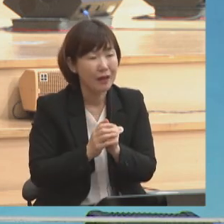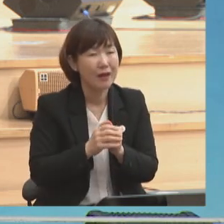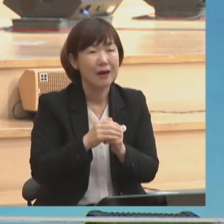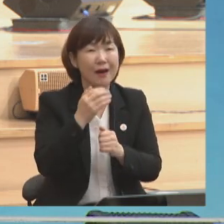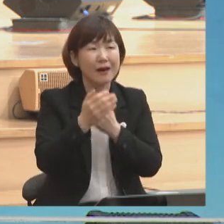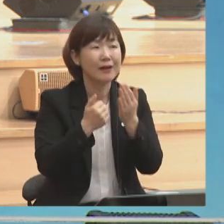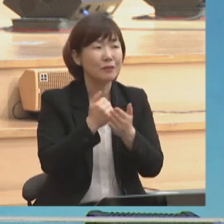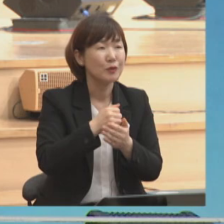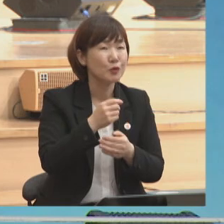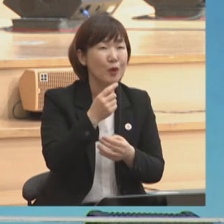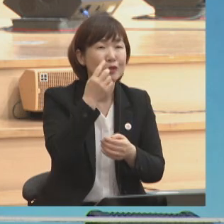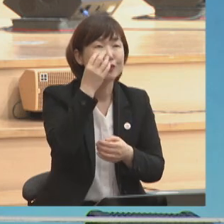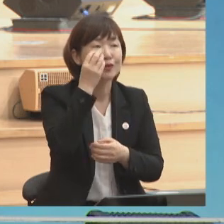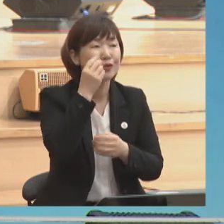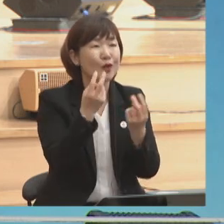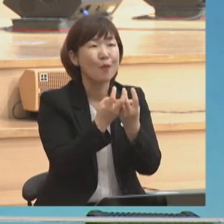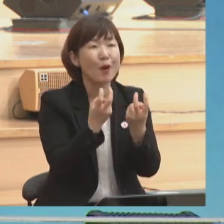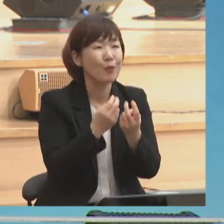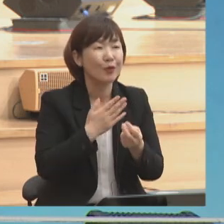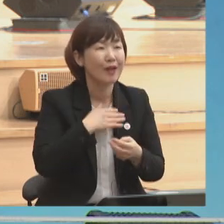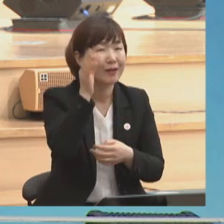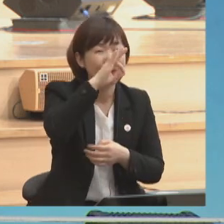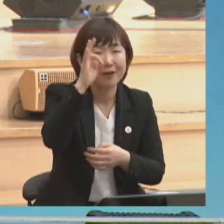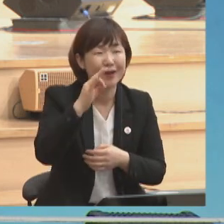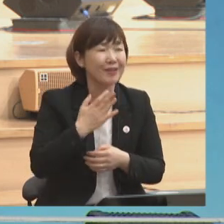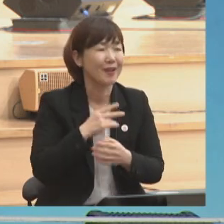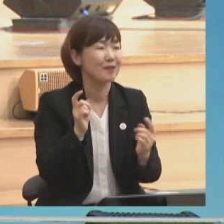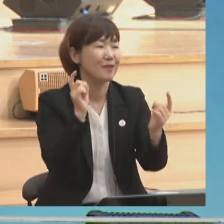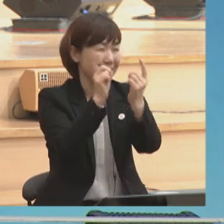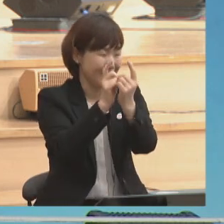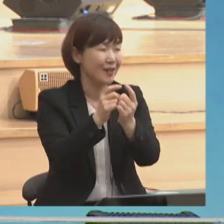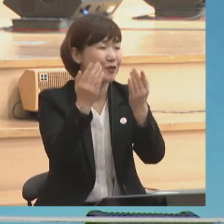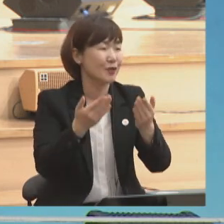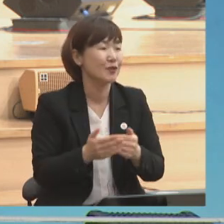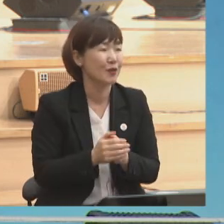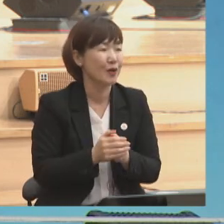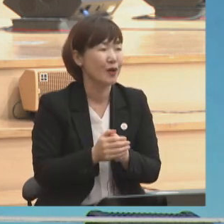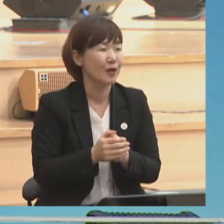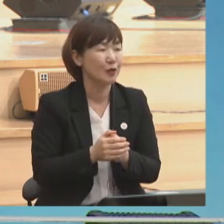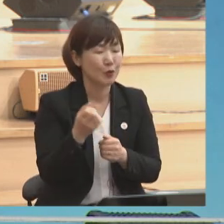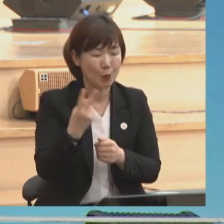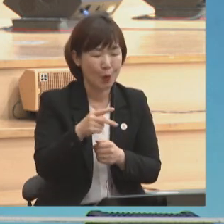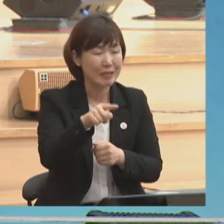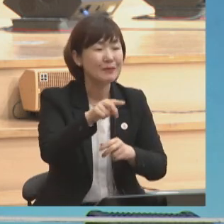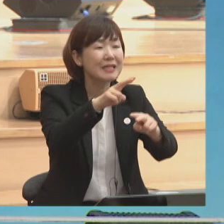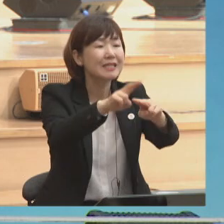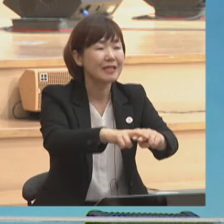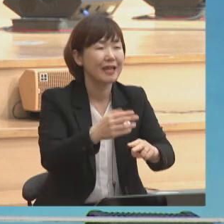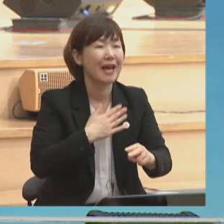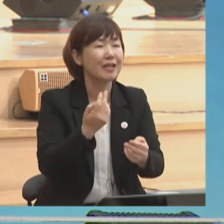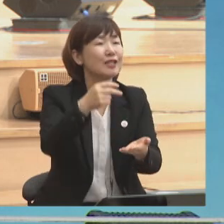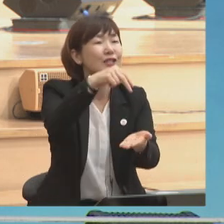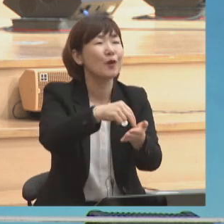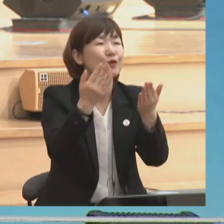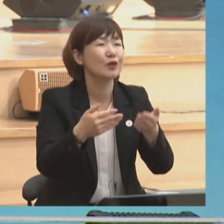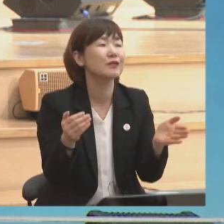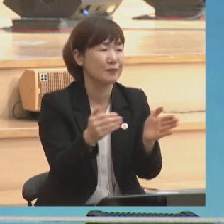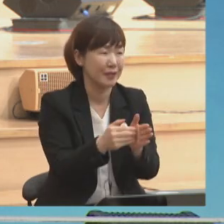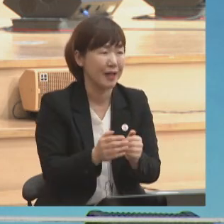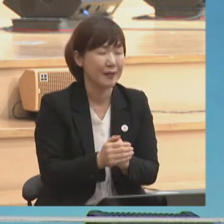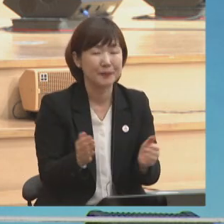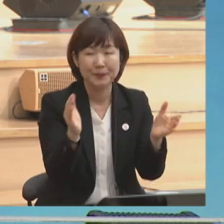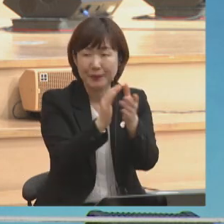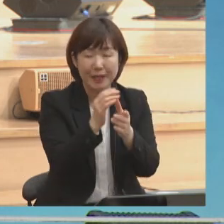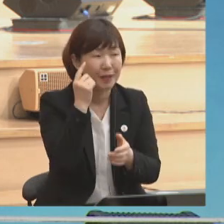찾아오셨죠. 그리고 이 자리에 하나님의 자녀로 우리 주님이 세워주신 줄 믿습니다.